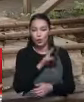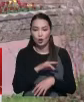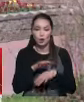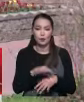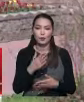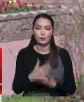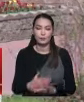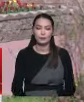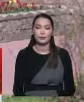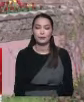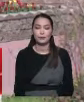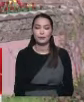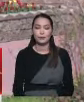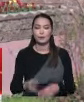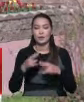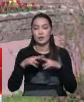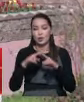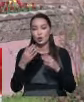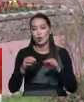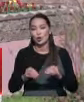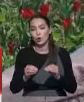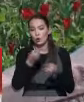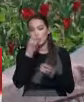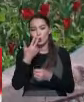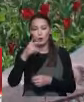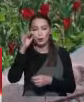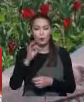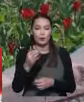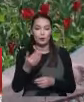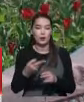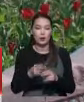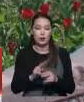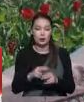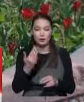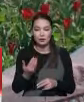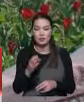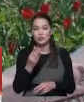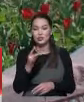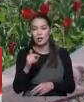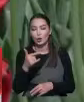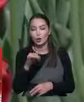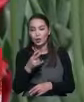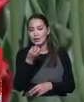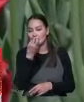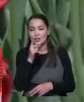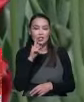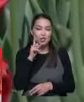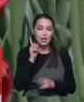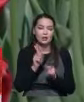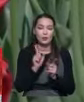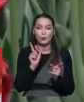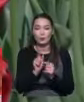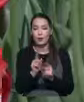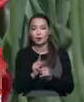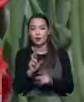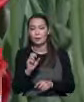жүргізіледі. Елордада егілетін гүлдердің 30% көп жылдық, оның ішінде шырай гүлдің қызылды жасылды 11 түрі мен барқыт